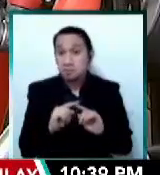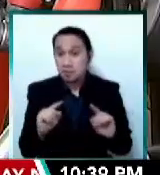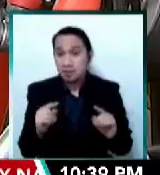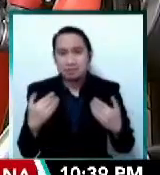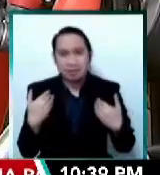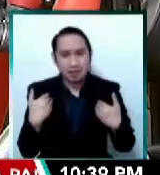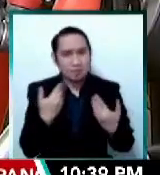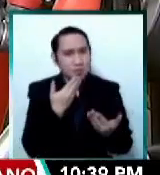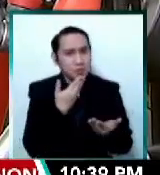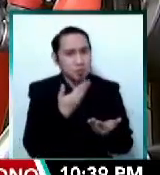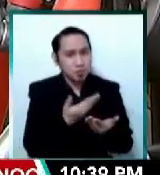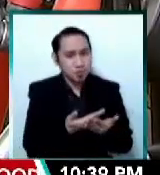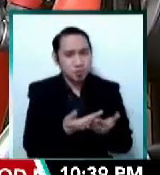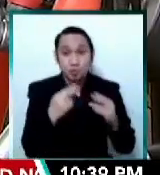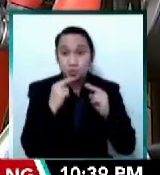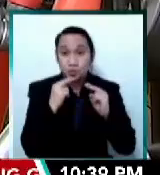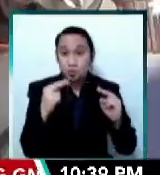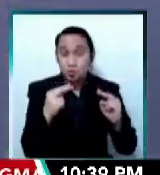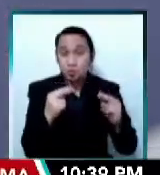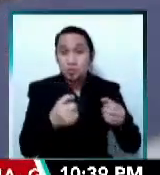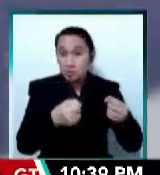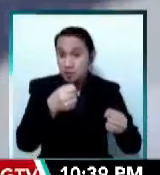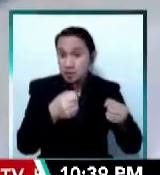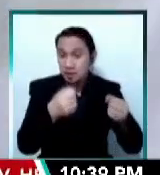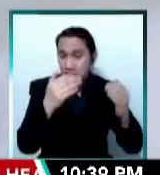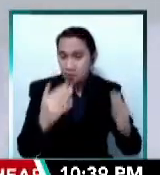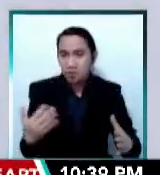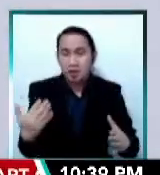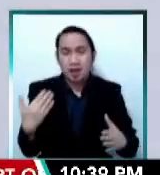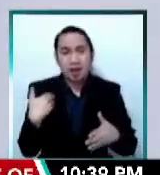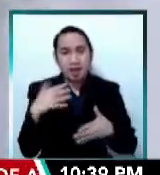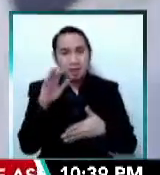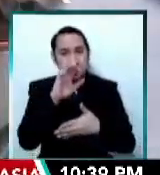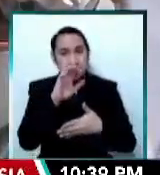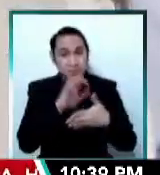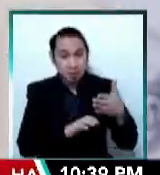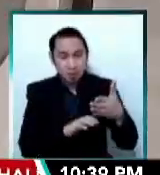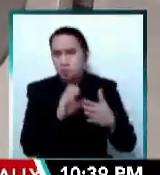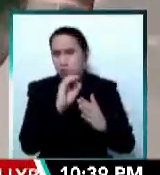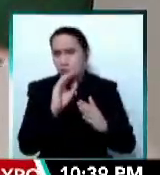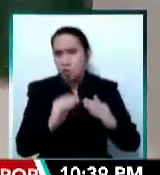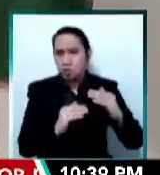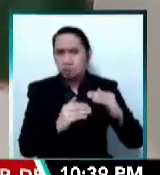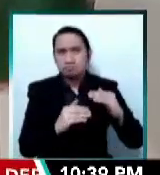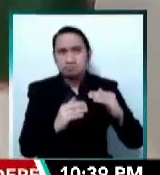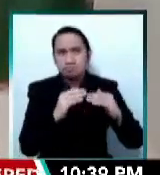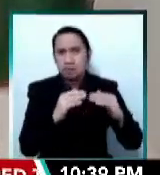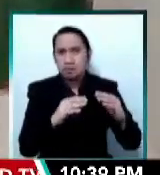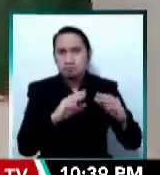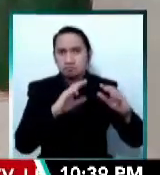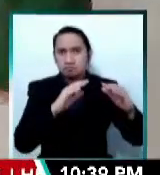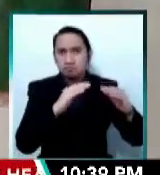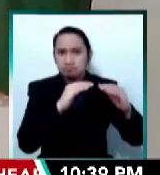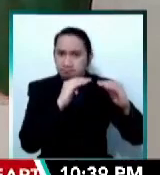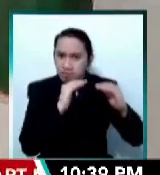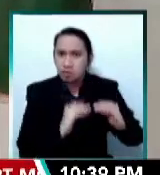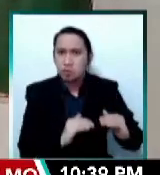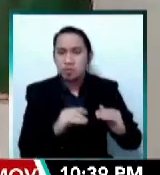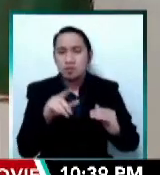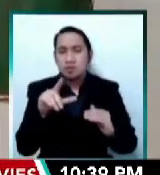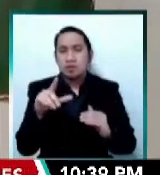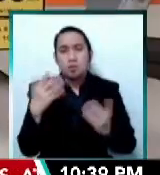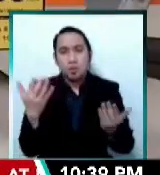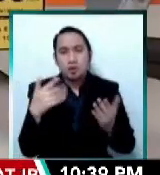mga motorista. May bawas presyo na 80 centavos sa kada litro ng gasolina. Ang Caltex, Shell, Sea Oil, Flying